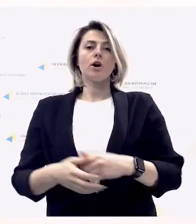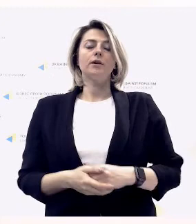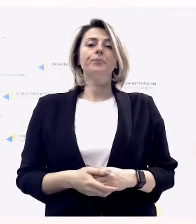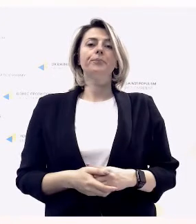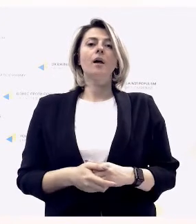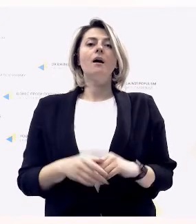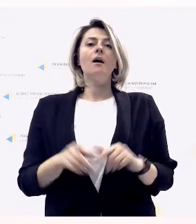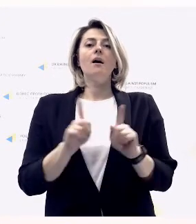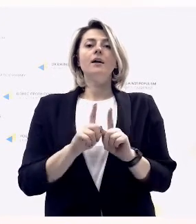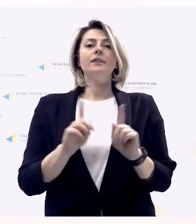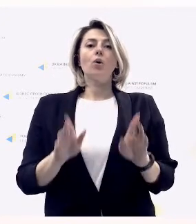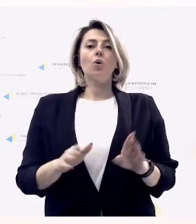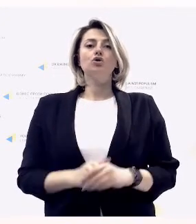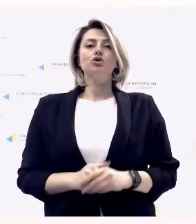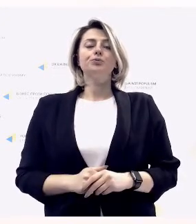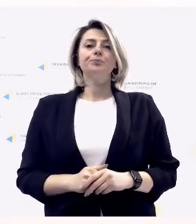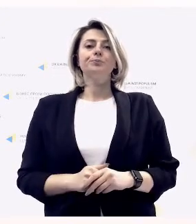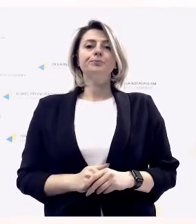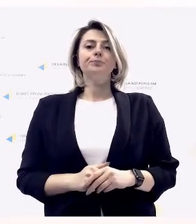також